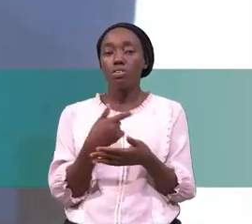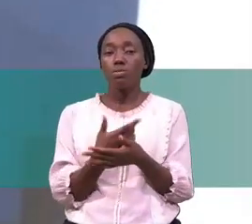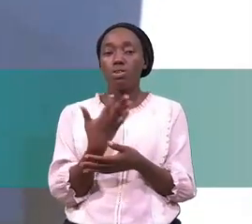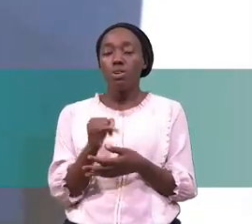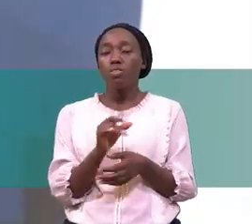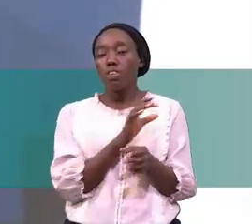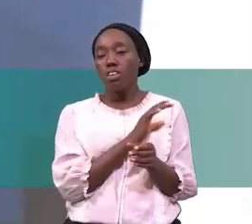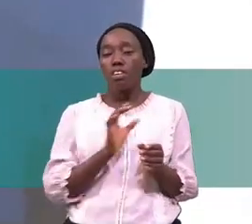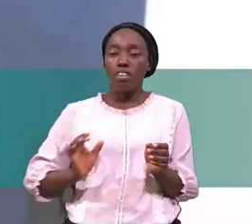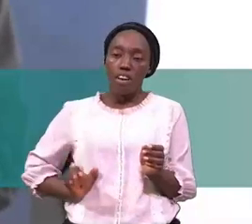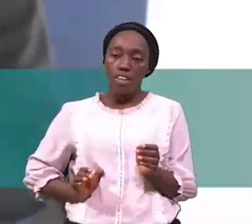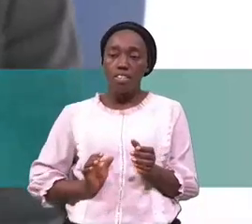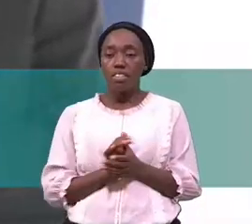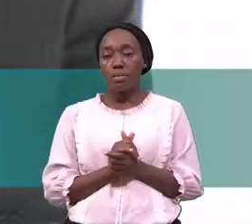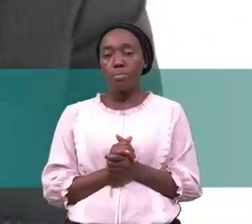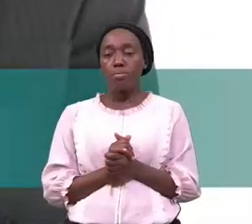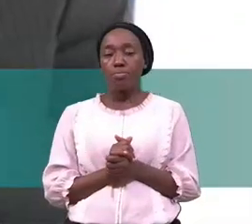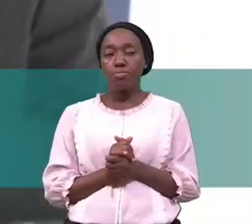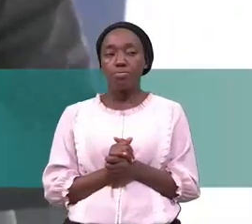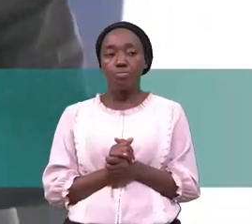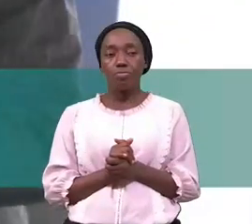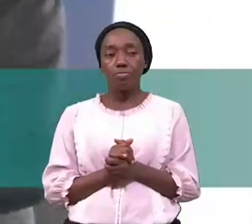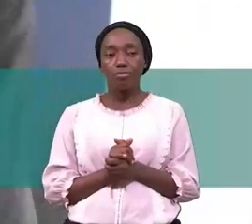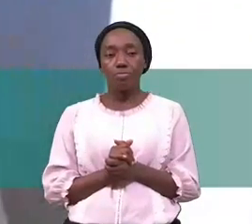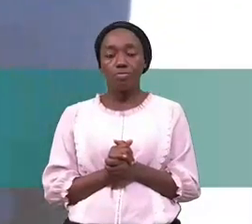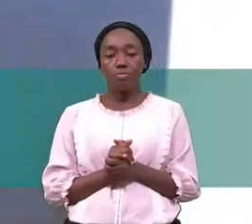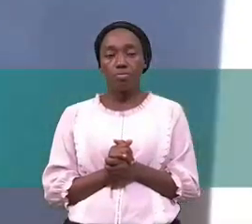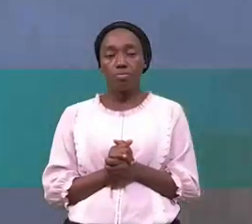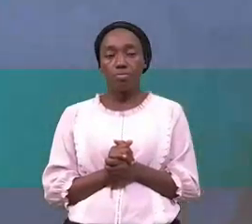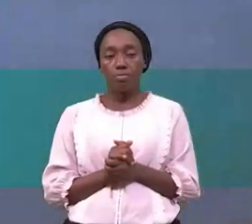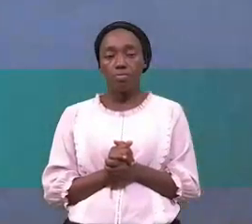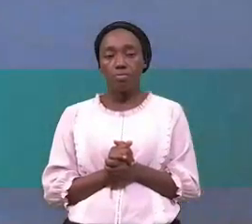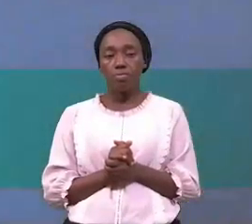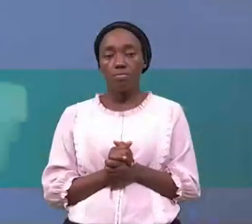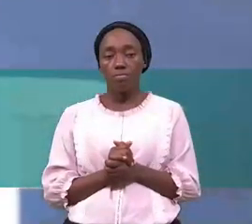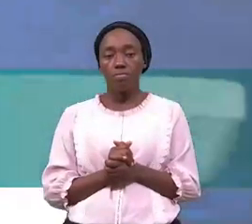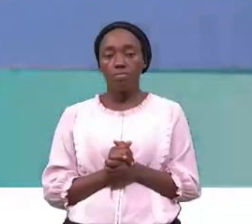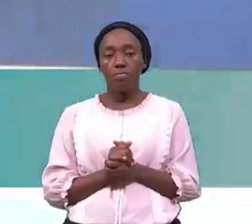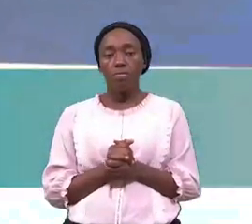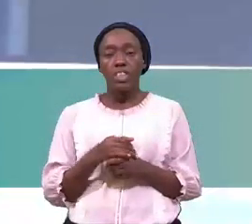Je sais qu'en allant vers vous, c'est avec une pleine bénédiction de Christ que j'irai.